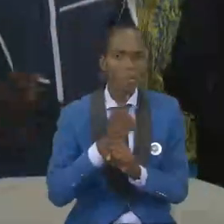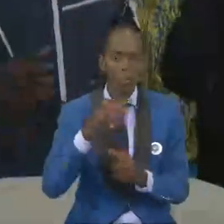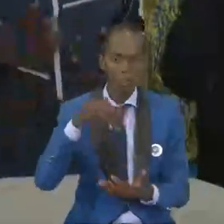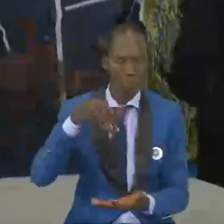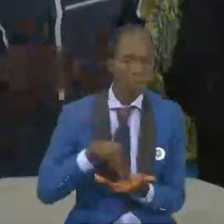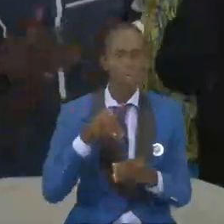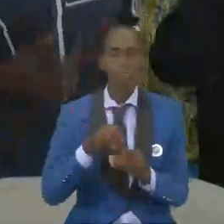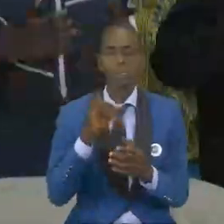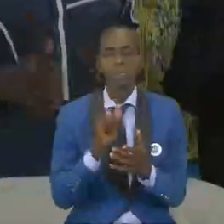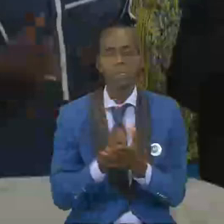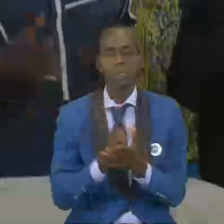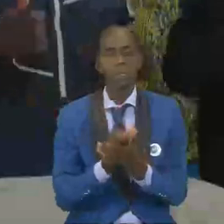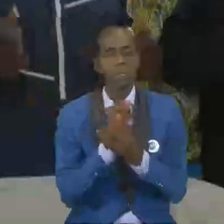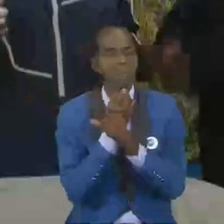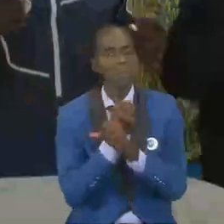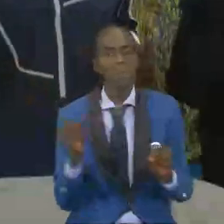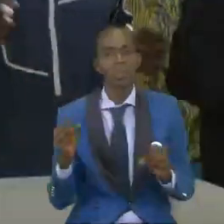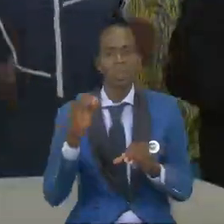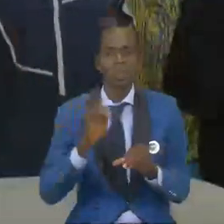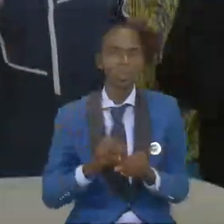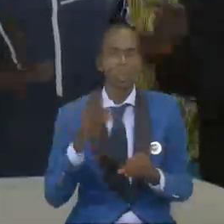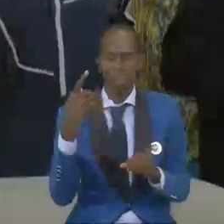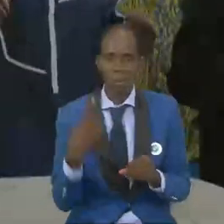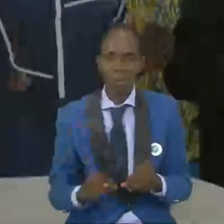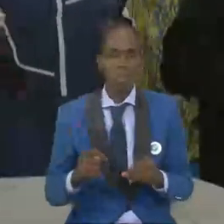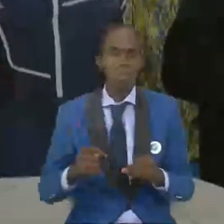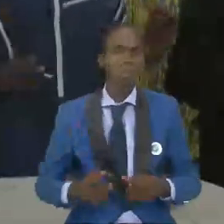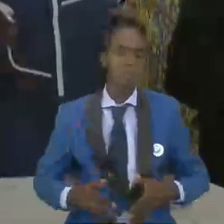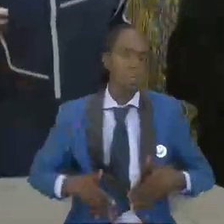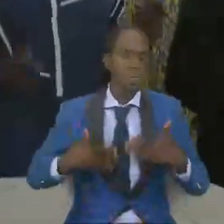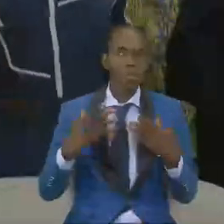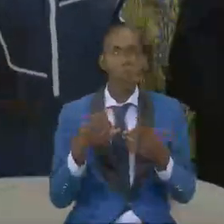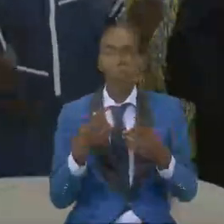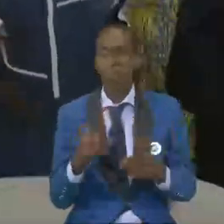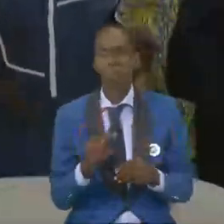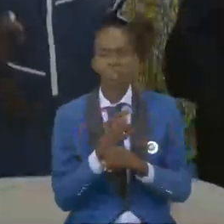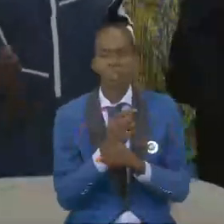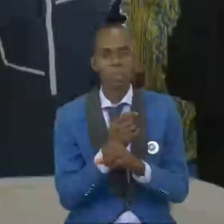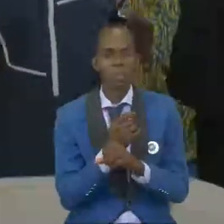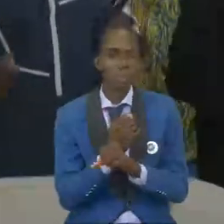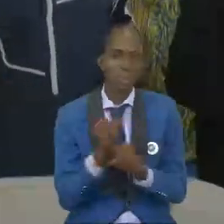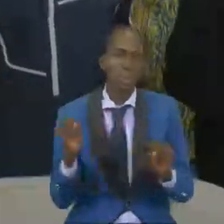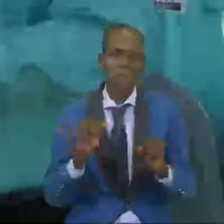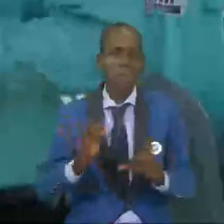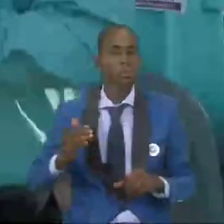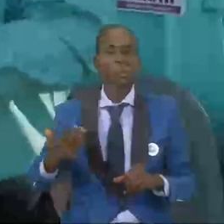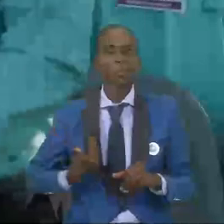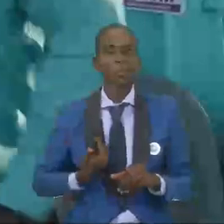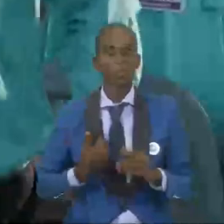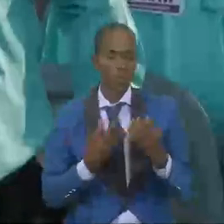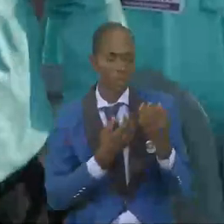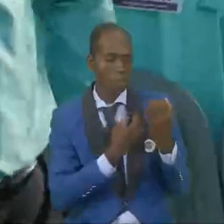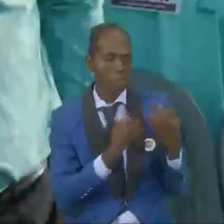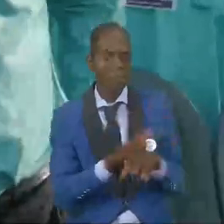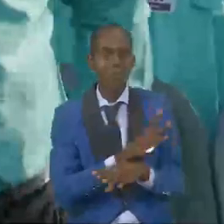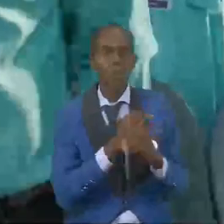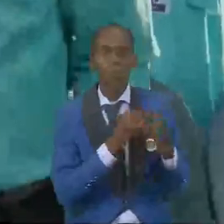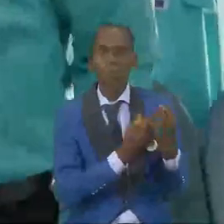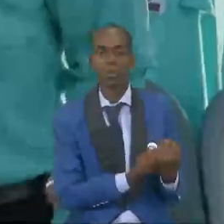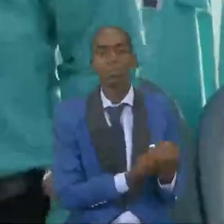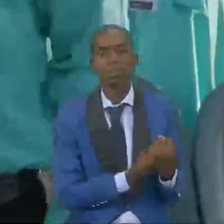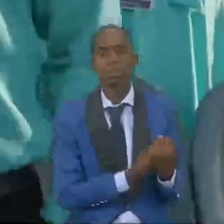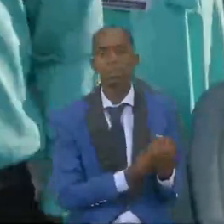qui t'a apporté le salut, qu'elle t'amène à tenir dans ce salut, dans la vie de l'âme sauvée,